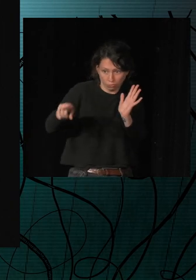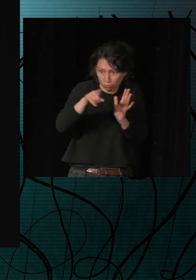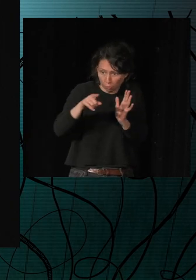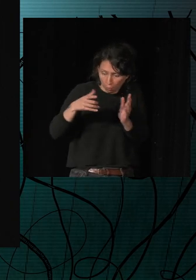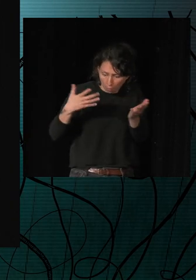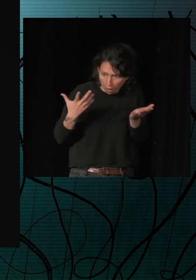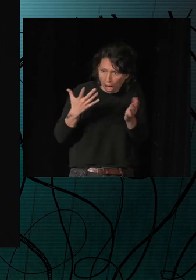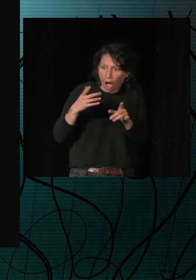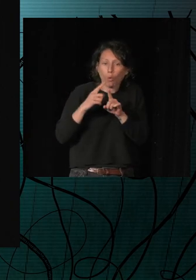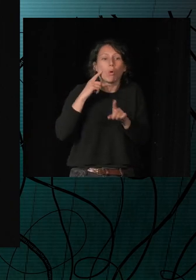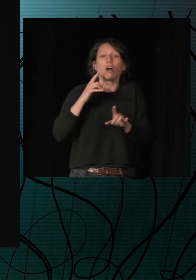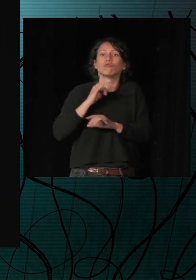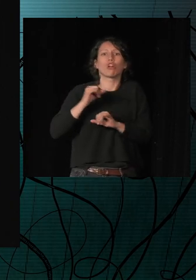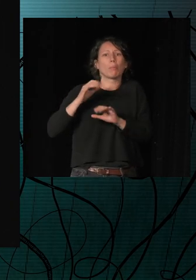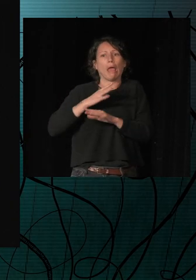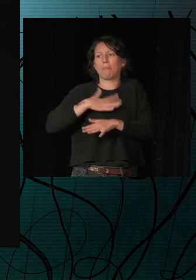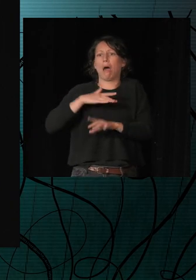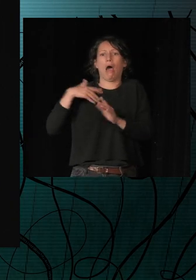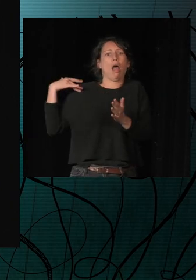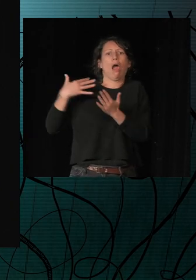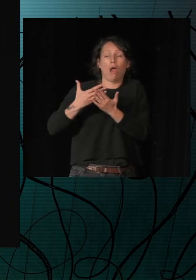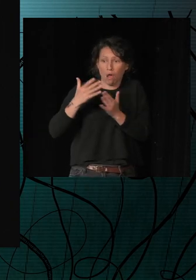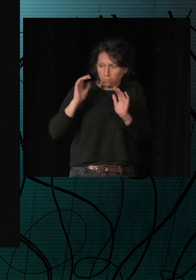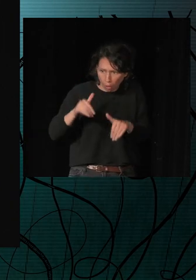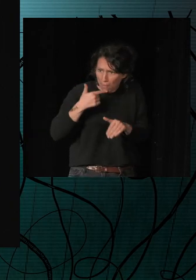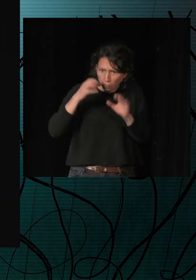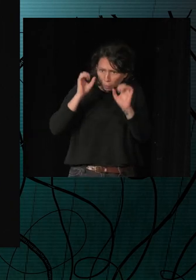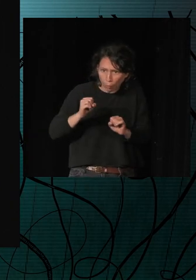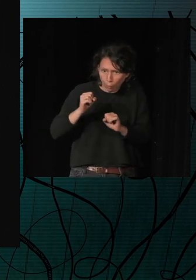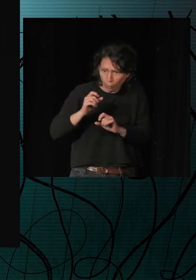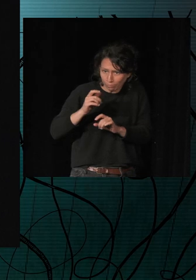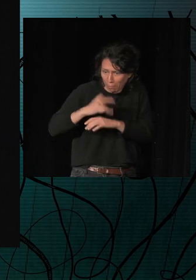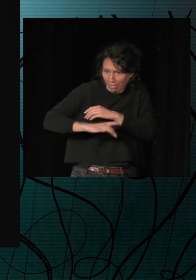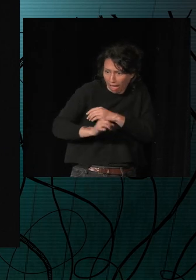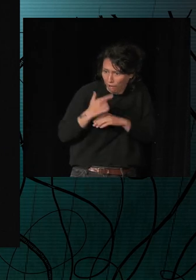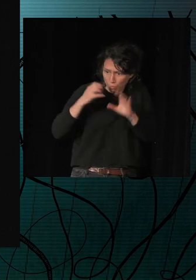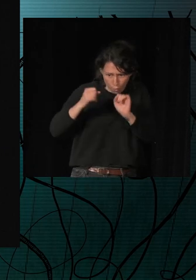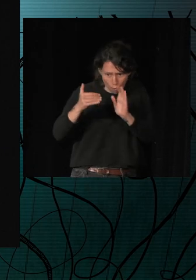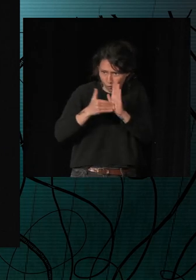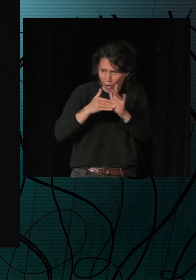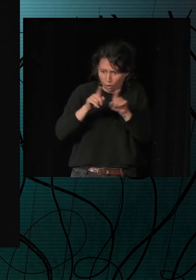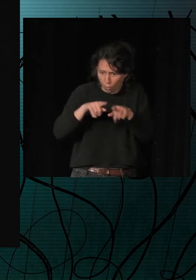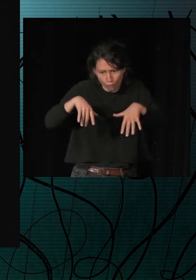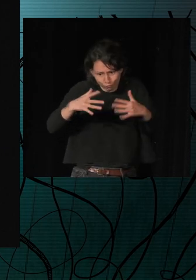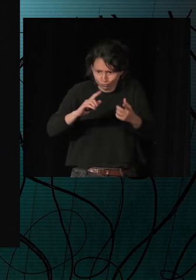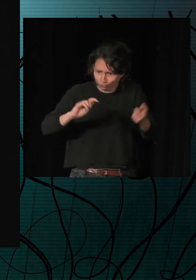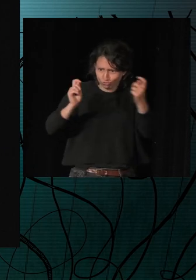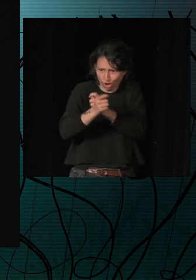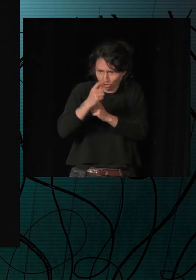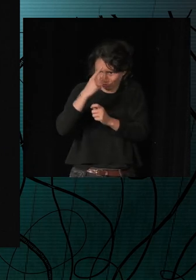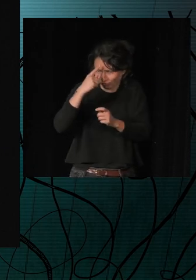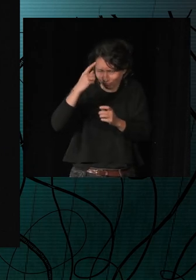c'est pas un truc qu'on a pouf dans les gênnes comme ça et que d'un coup on s'y intéresse on tombe dedans et ça y est on regarde que ça euh en fait on se pose beaucoup la